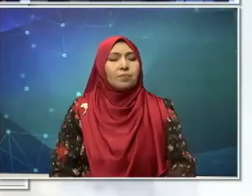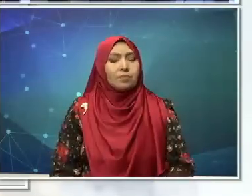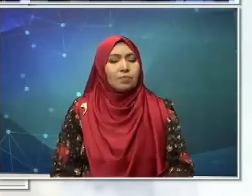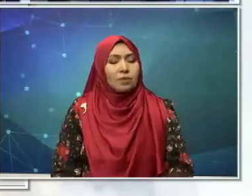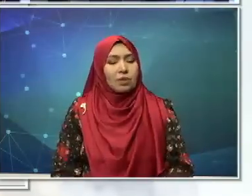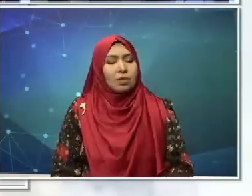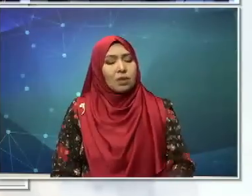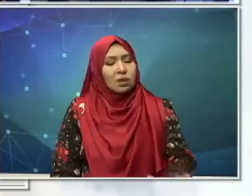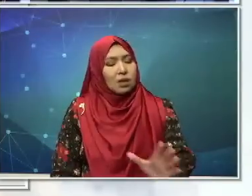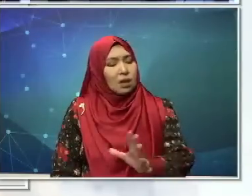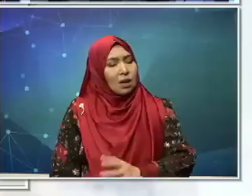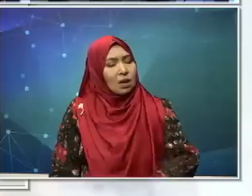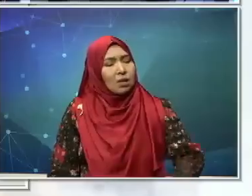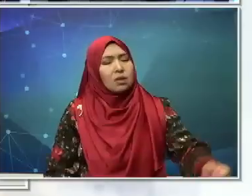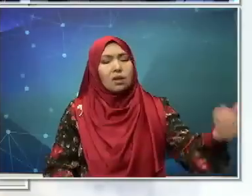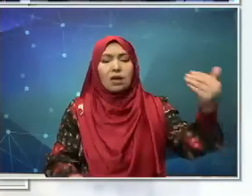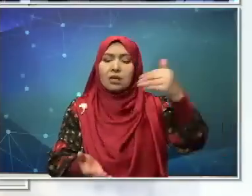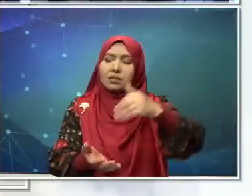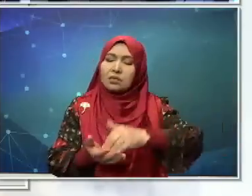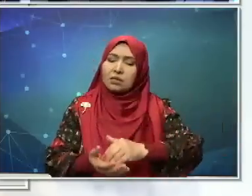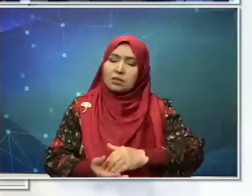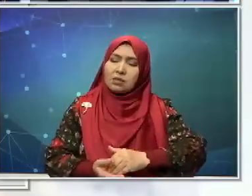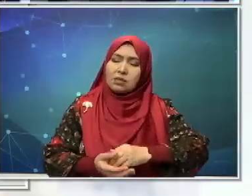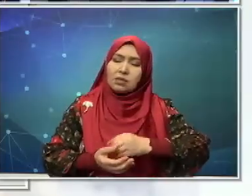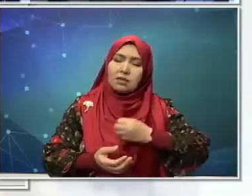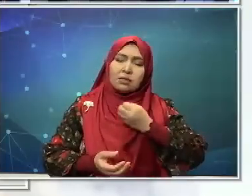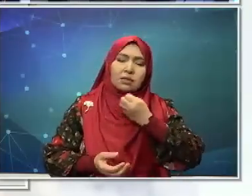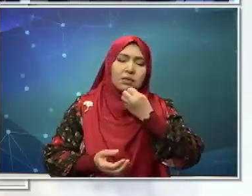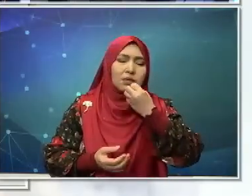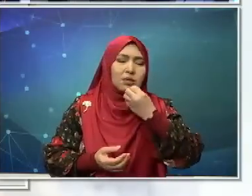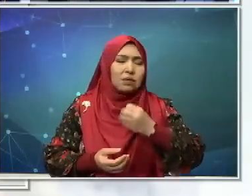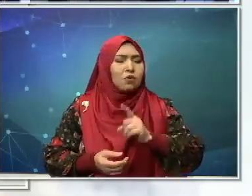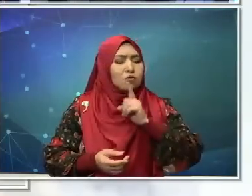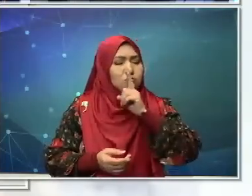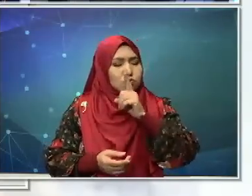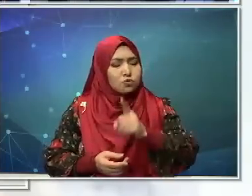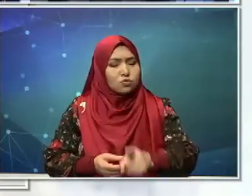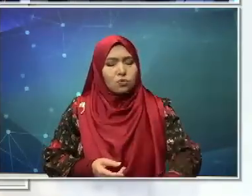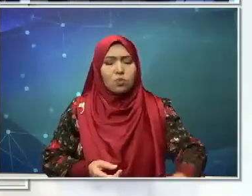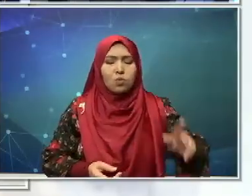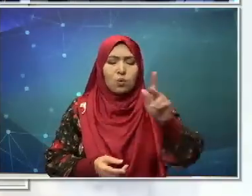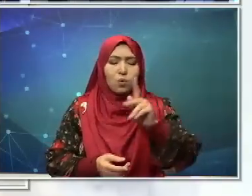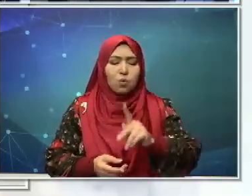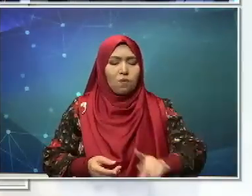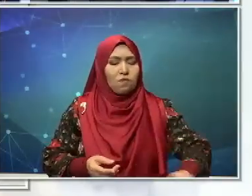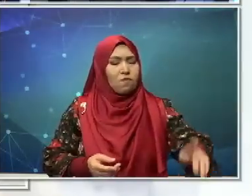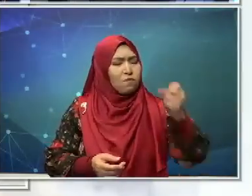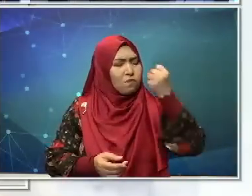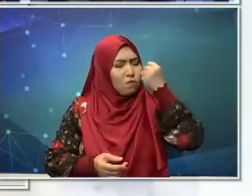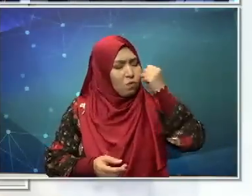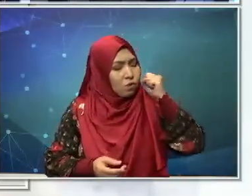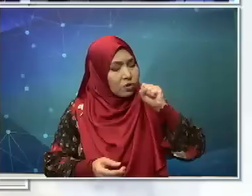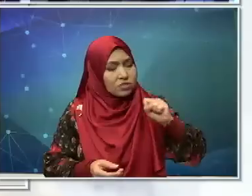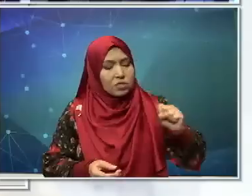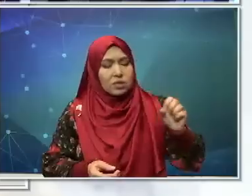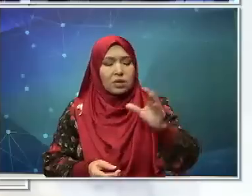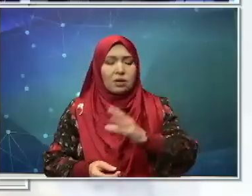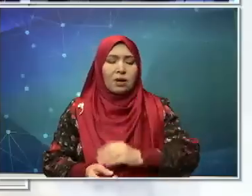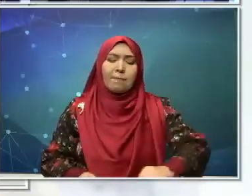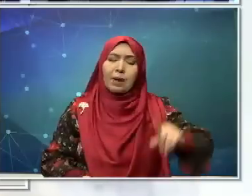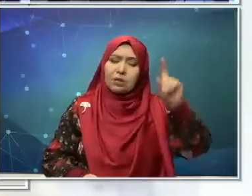Hai remital hode mimna yang penuh mugglenet